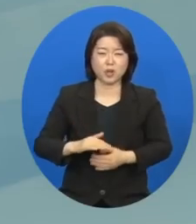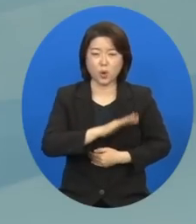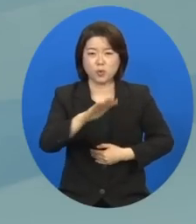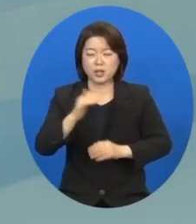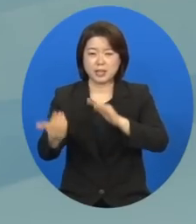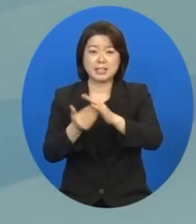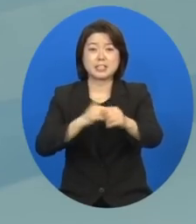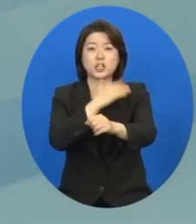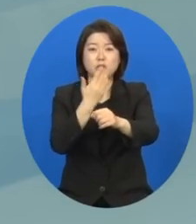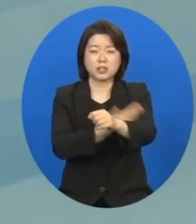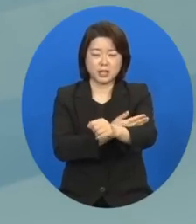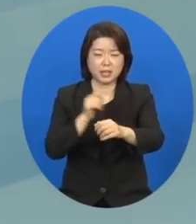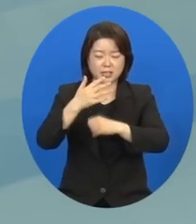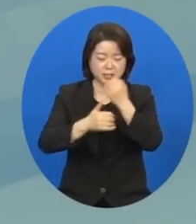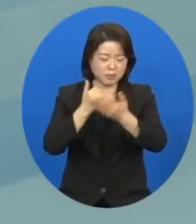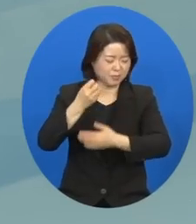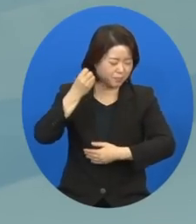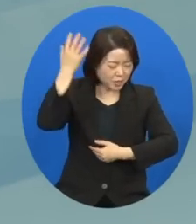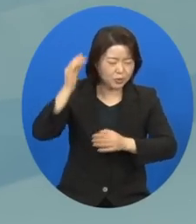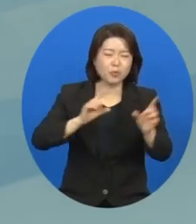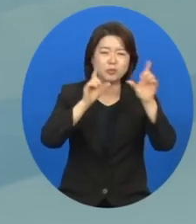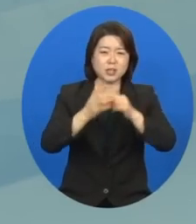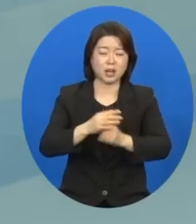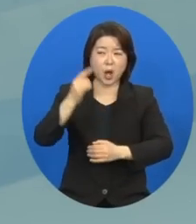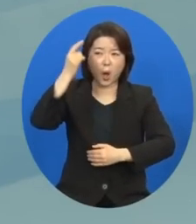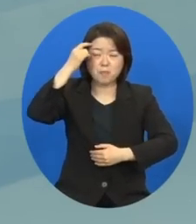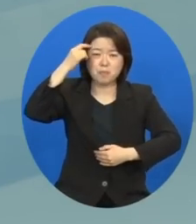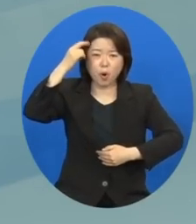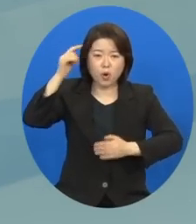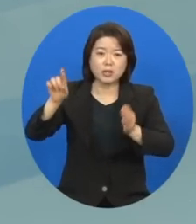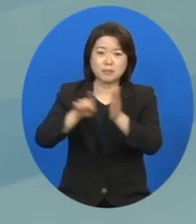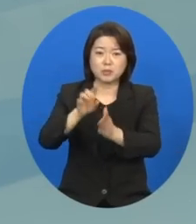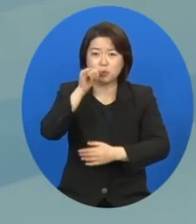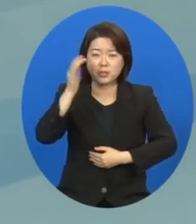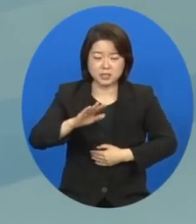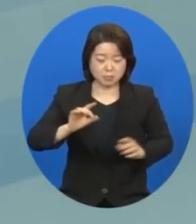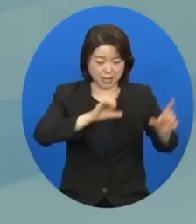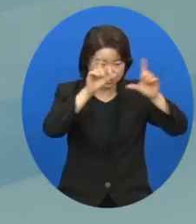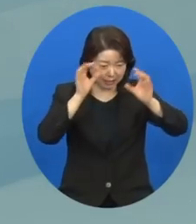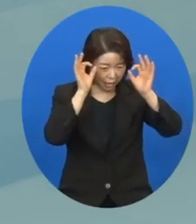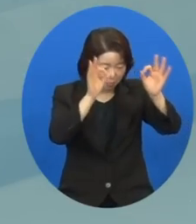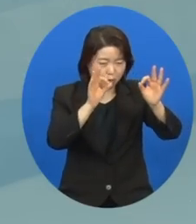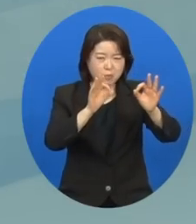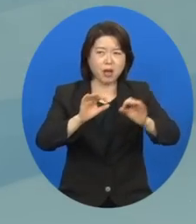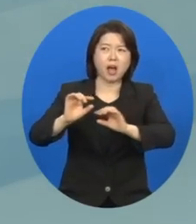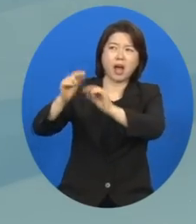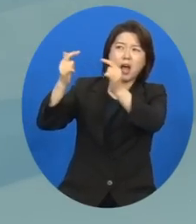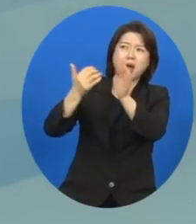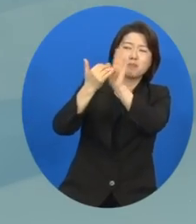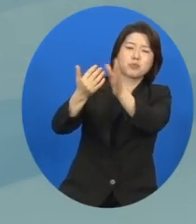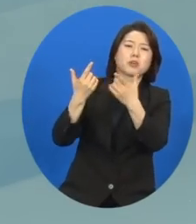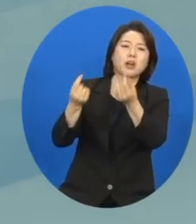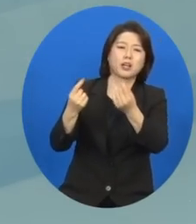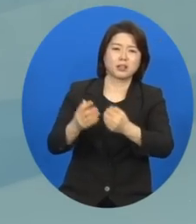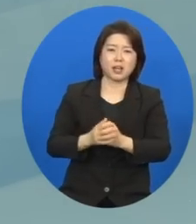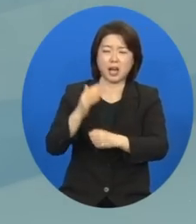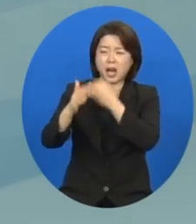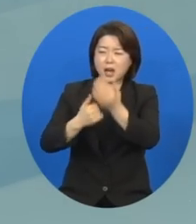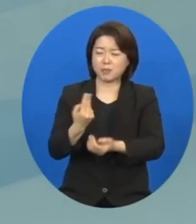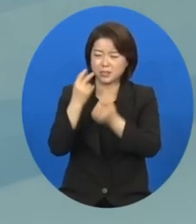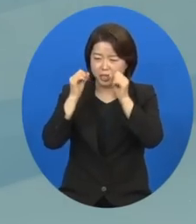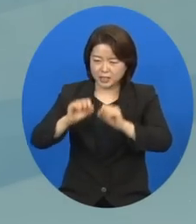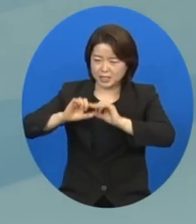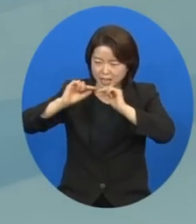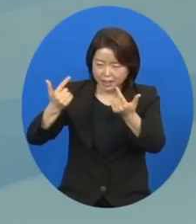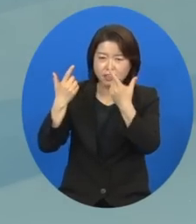전능하신 하나님을 잊고 살았습니다. 머리로는 믿는 것 같았지만 삶으로는 부인하며 살았습니다. 마치 하나님이 살아계시지 않는